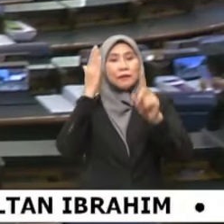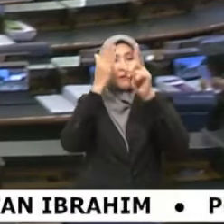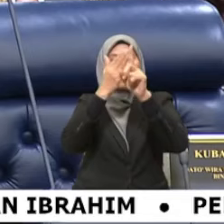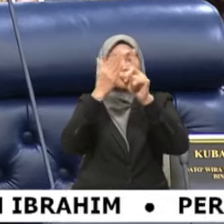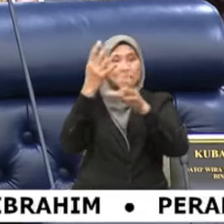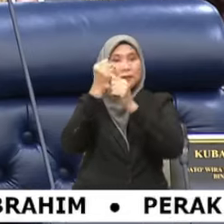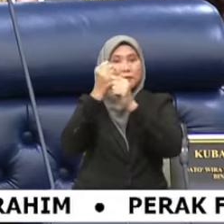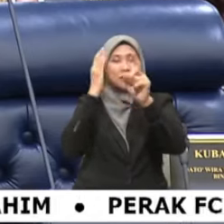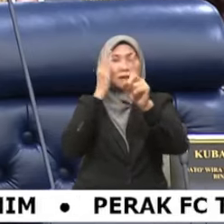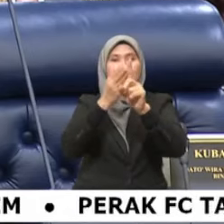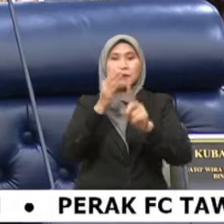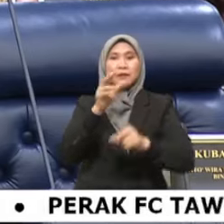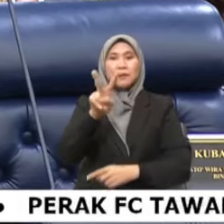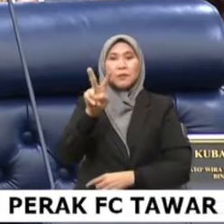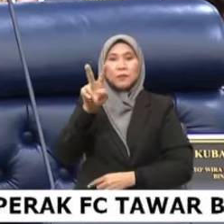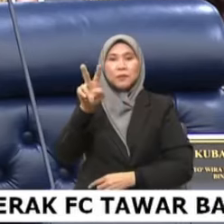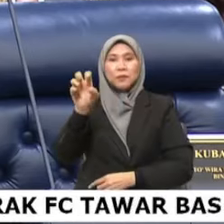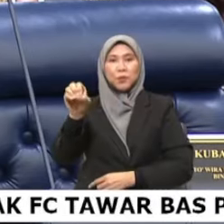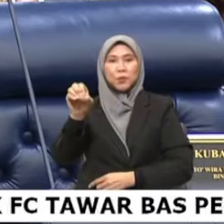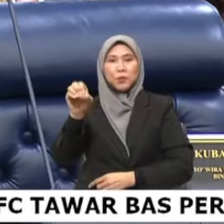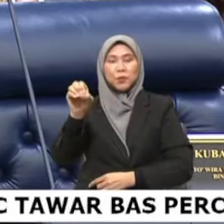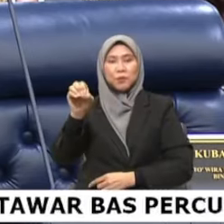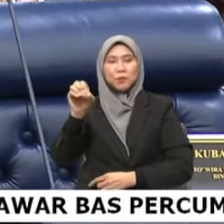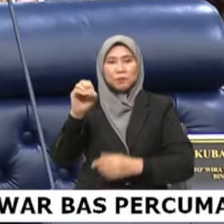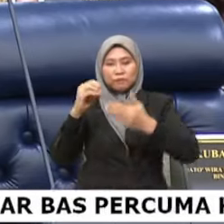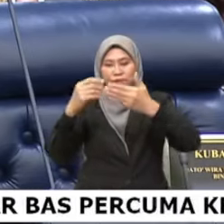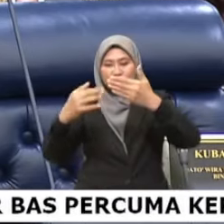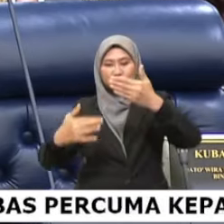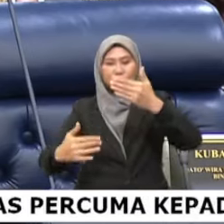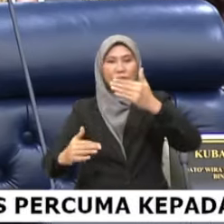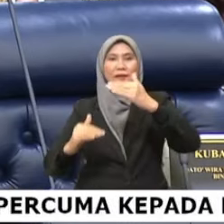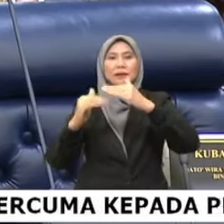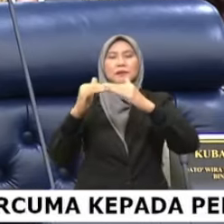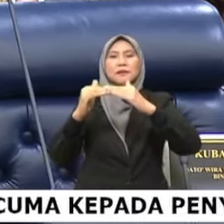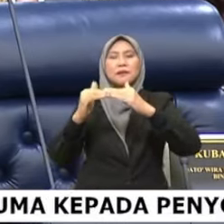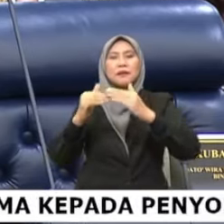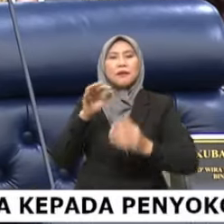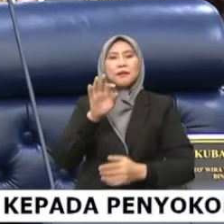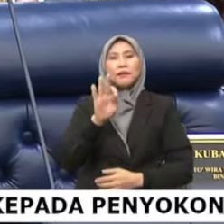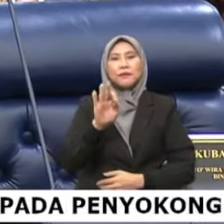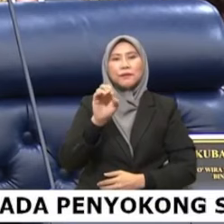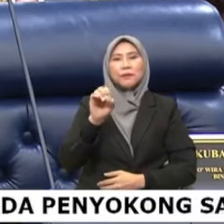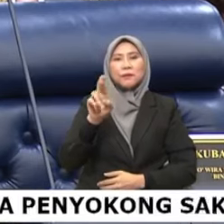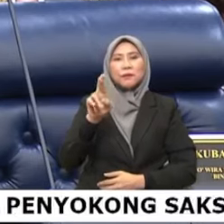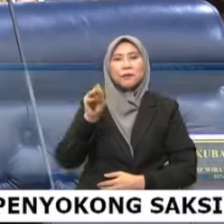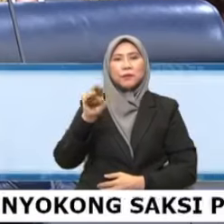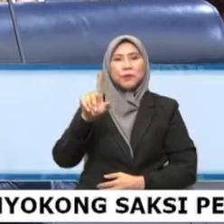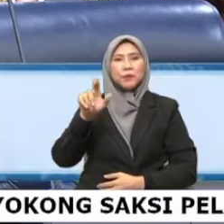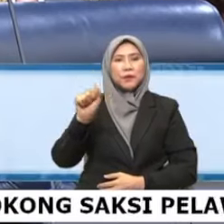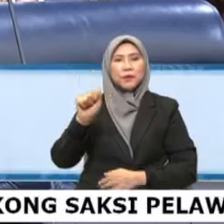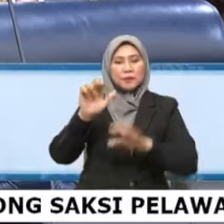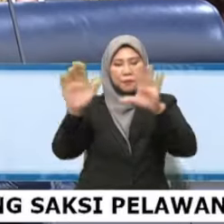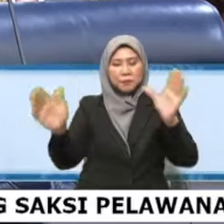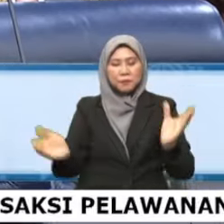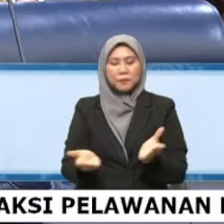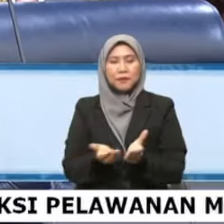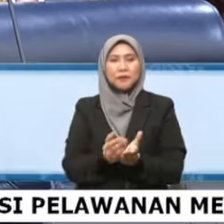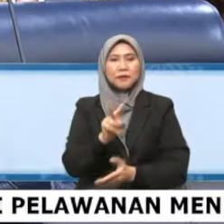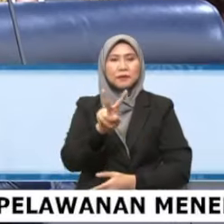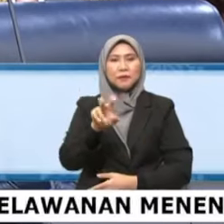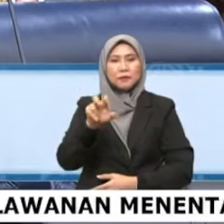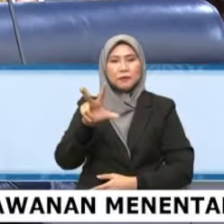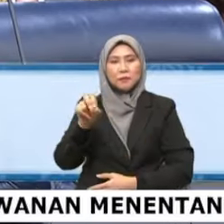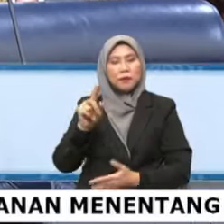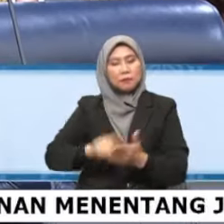kedudukan ke-20 teratas bagi ekosistem syarikat pemula global menjelang 2030, apakah